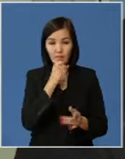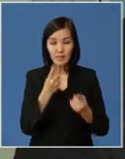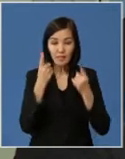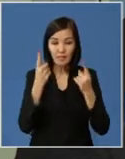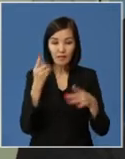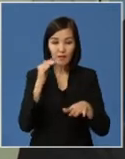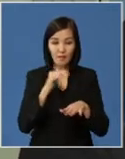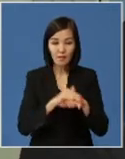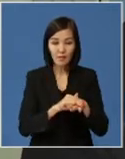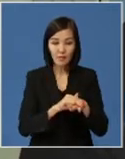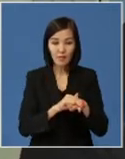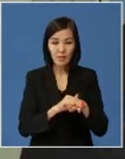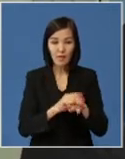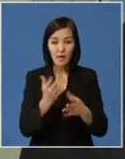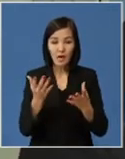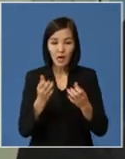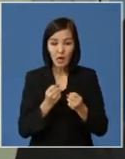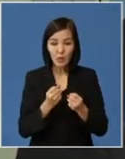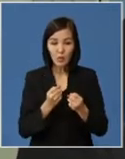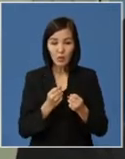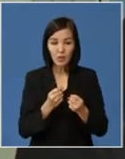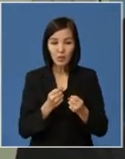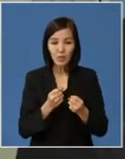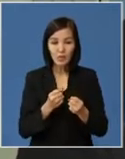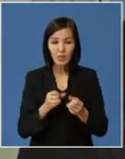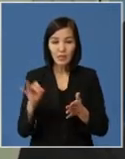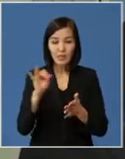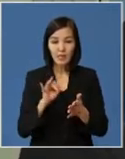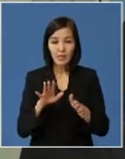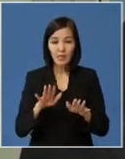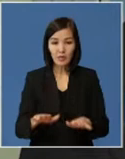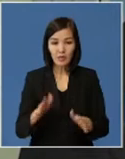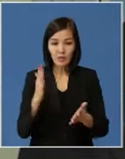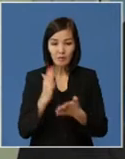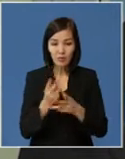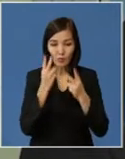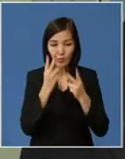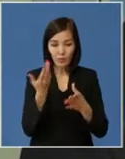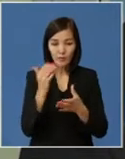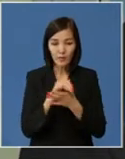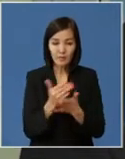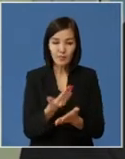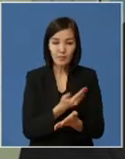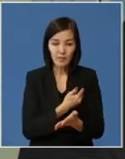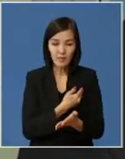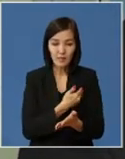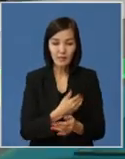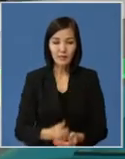алу, осы күнге дейін бармаған тарихи елді мекендер бар шығар, соны көру, тың ақпараттарды